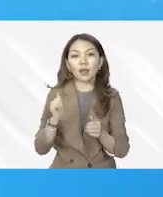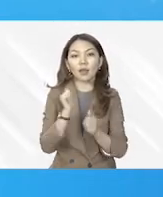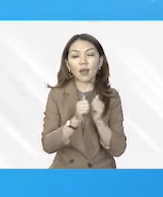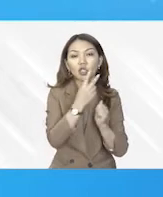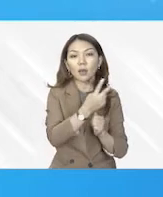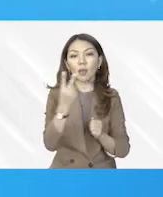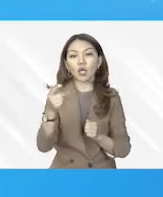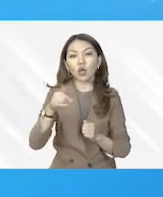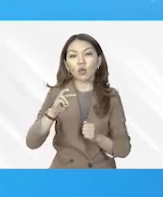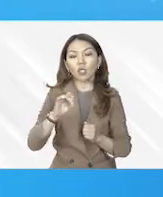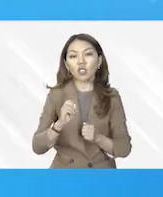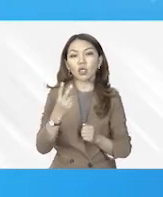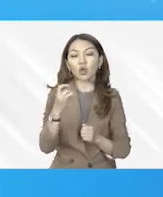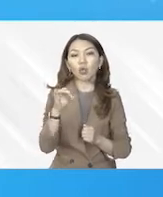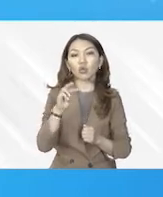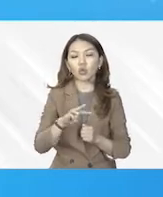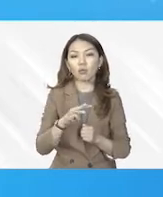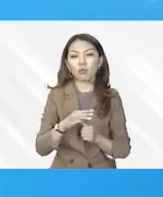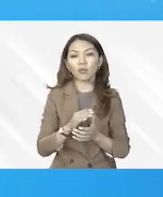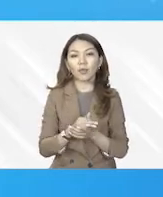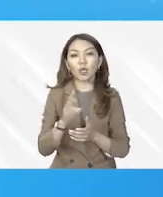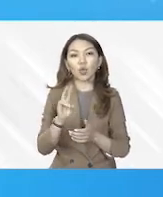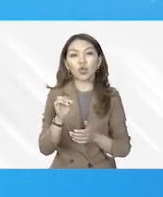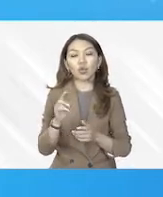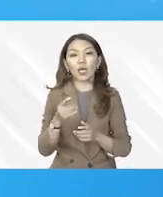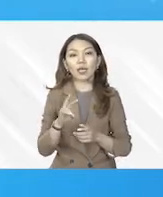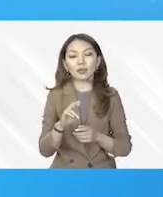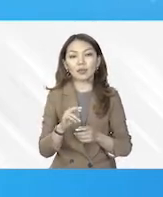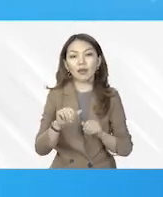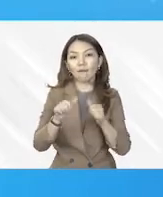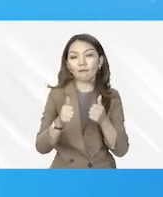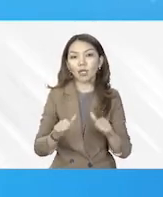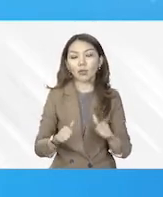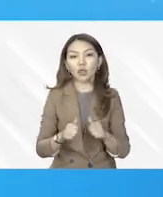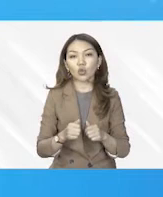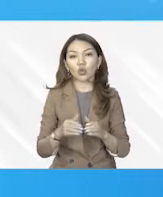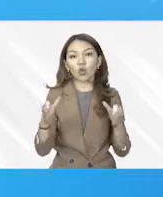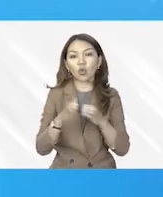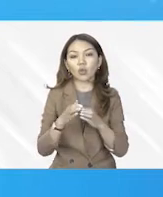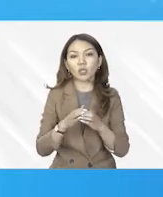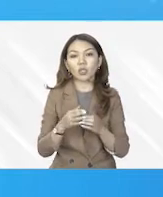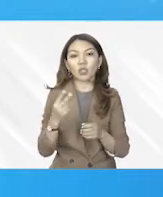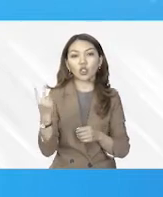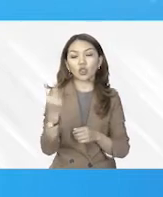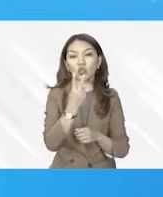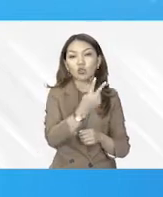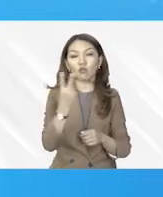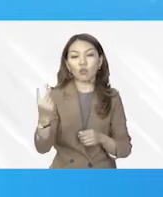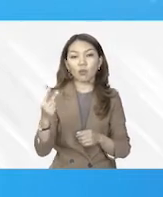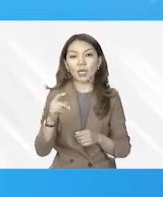пара гомологичных хромосом подвергается конъюгации для формирования комплекса, состоящего из двух пар сестринских